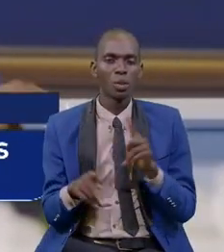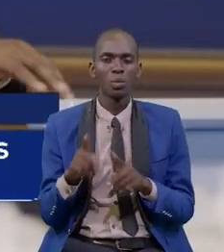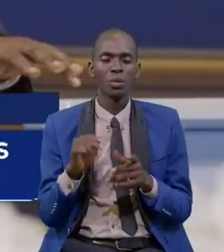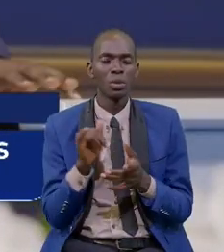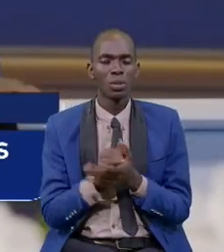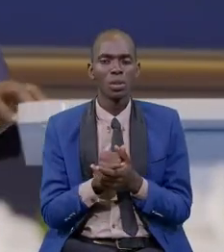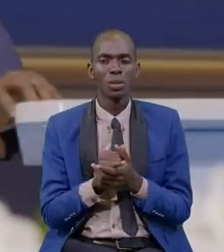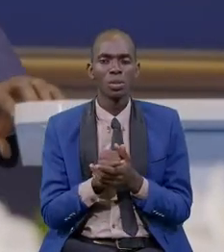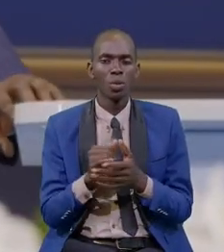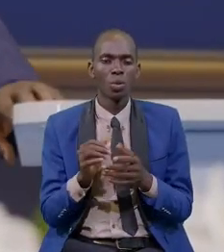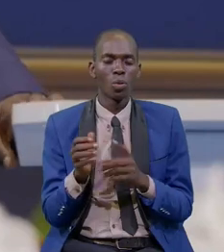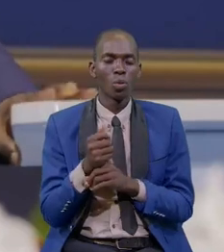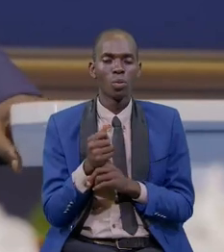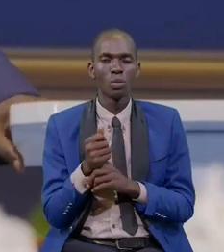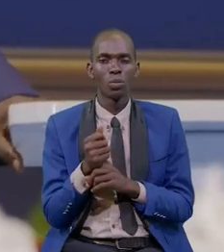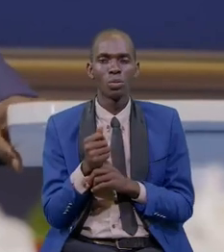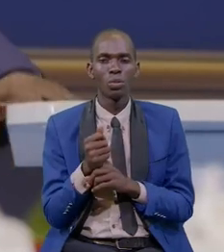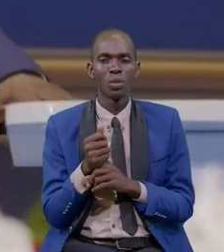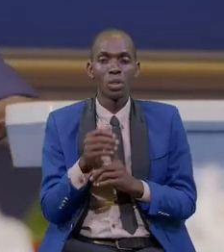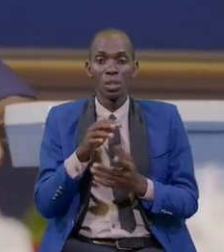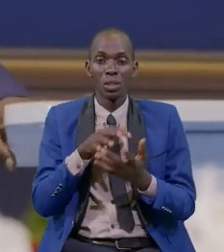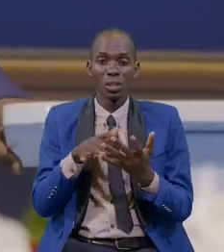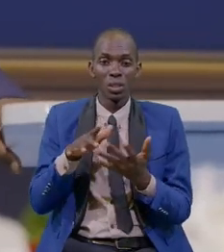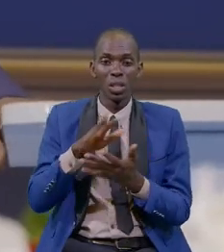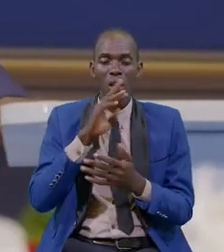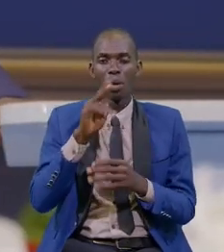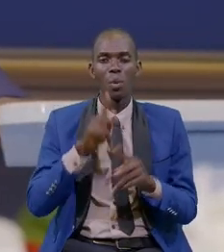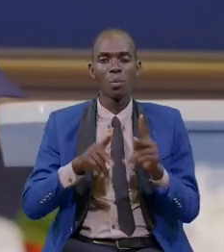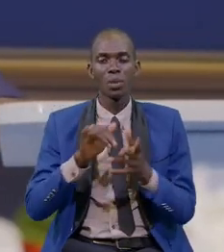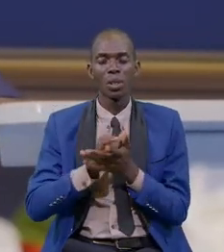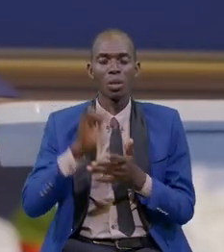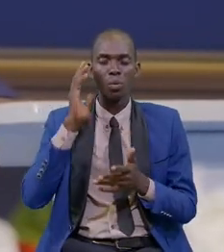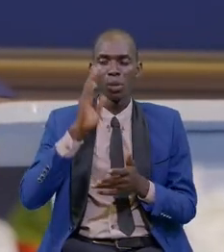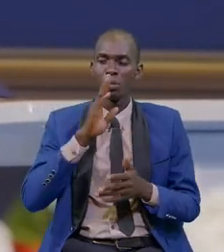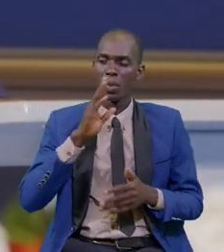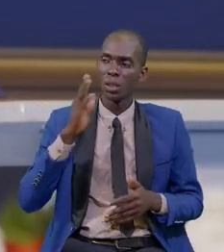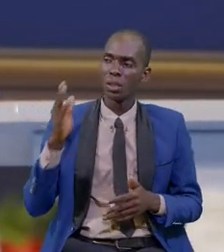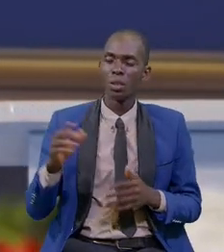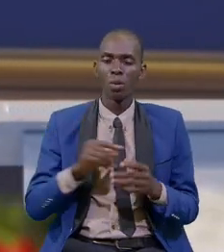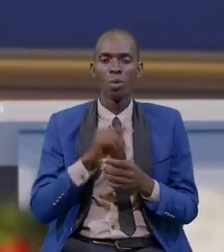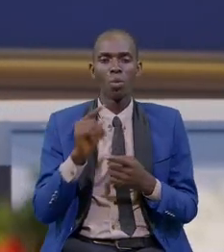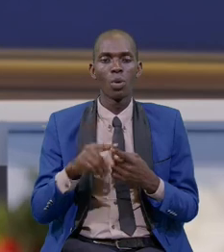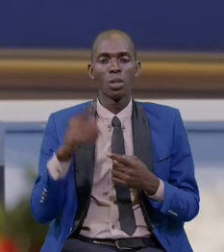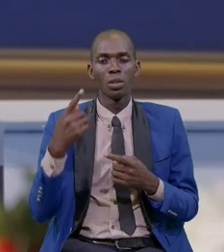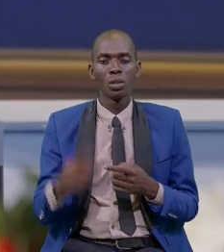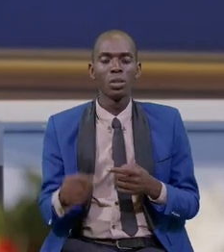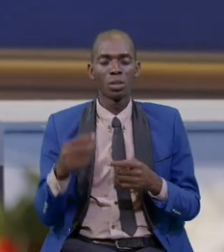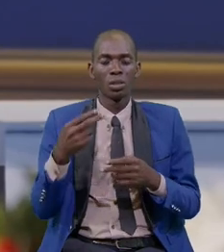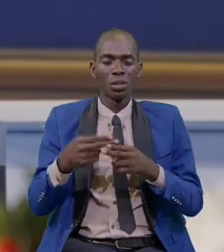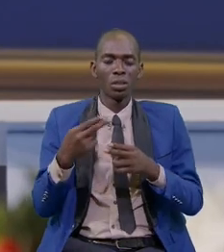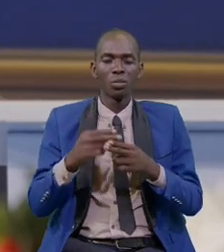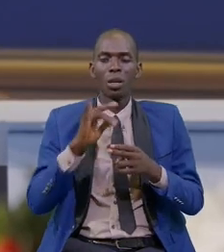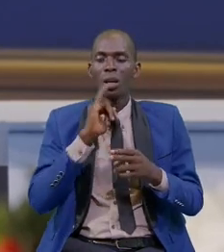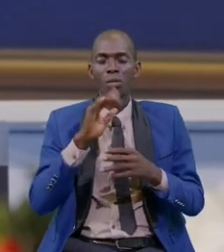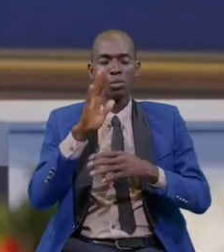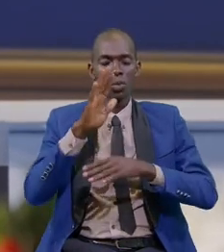avaient les fruits de cette foi. Ceux-là, ce sont ceux-là qui seront là-bas au ciel lorsque l'appel se fera. Lorsque l'appel se fera, vous